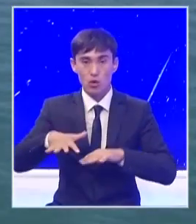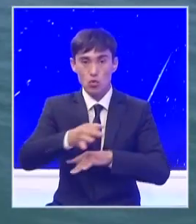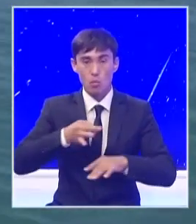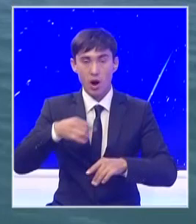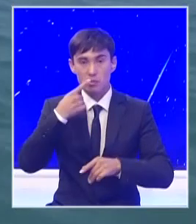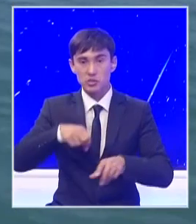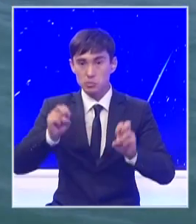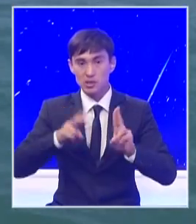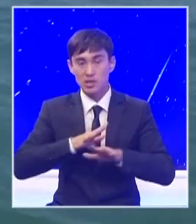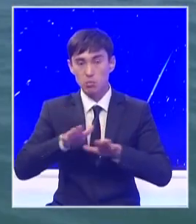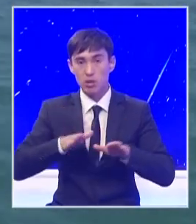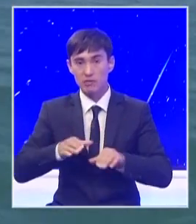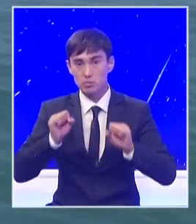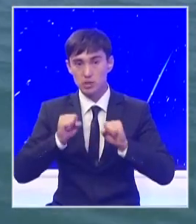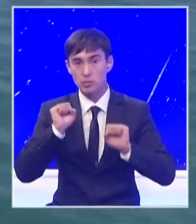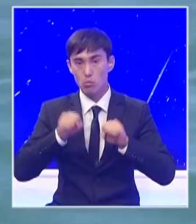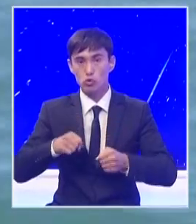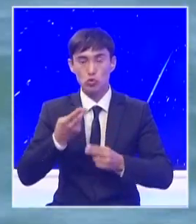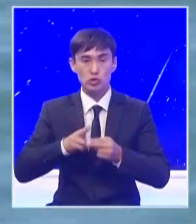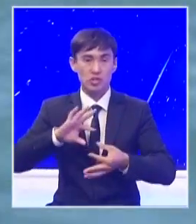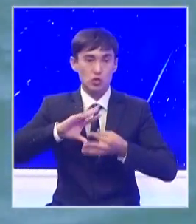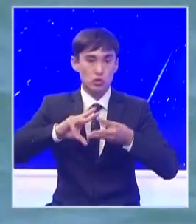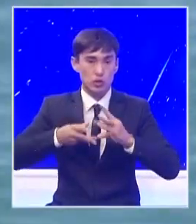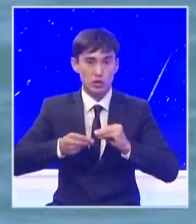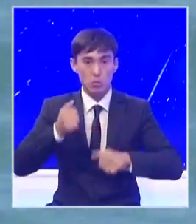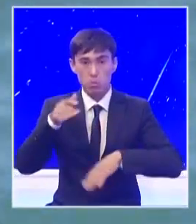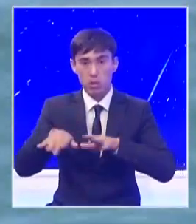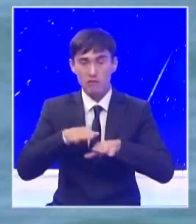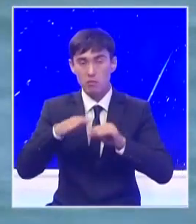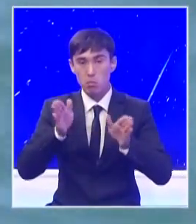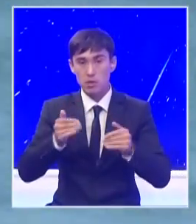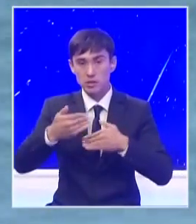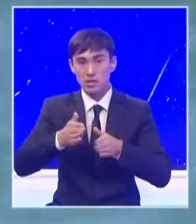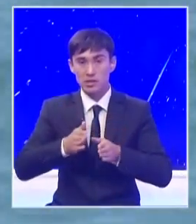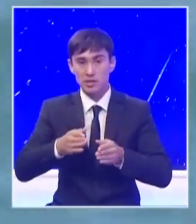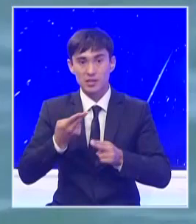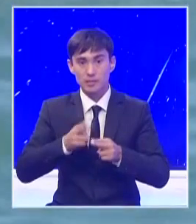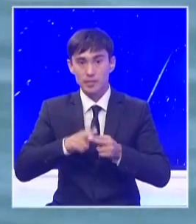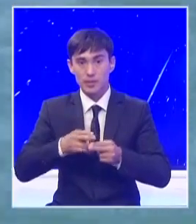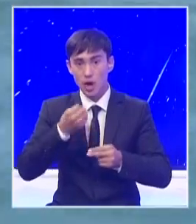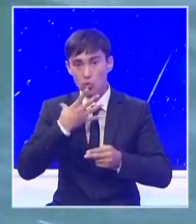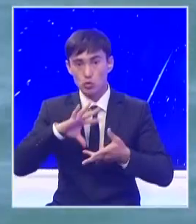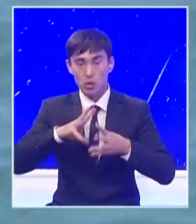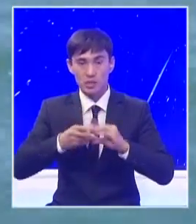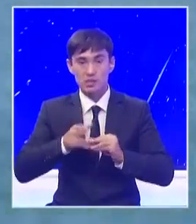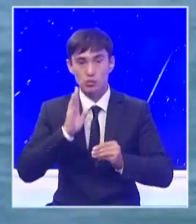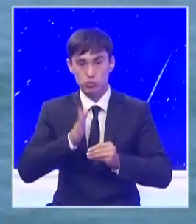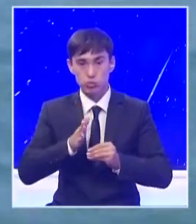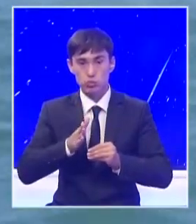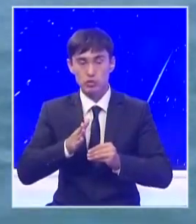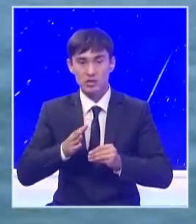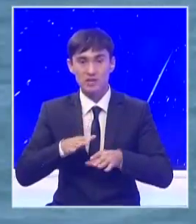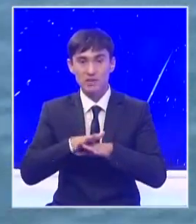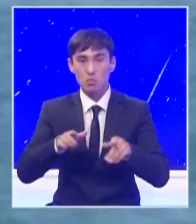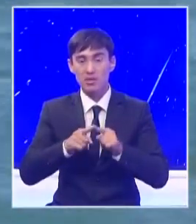отмечают специалисты плавания. Спортсмен может очень результативно плавать в бассейне, но это совсем не значит, что хорошие показатели у него будут и в